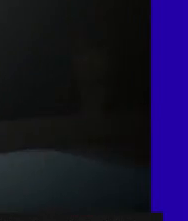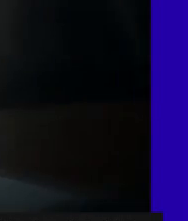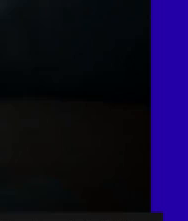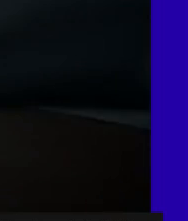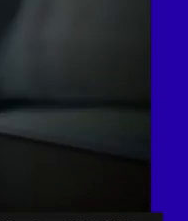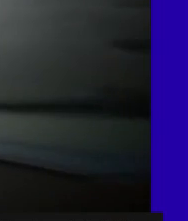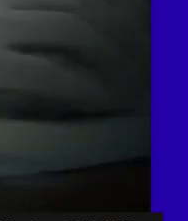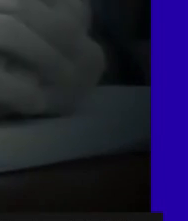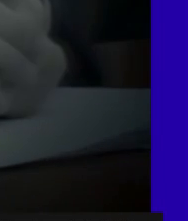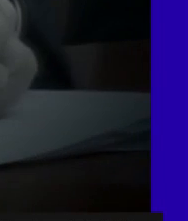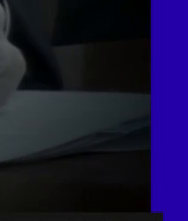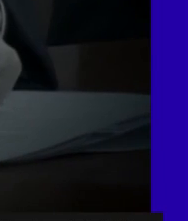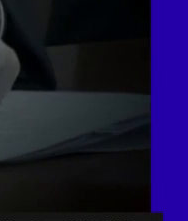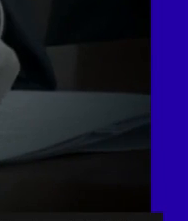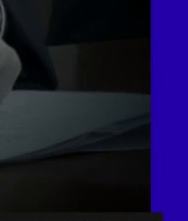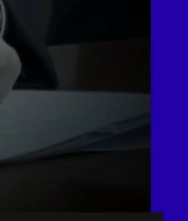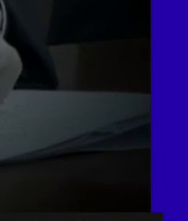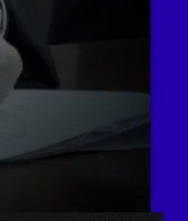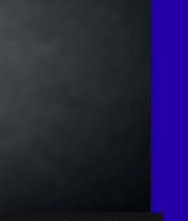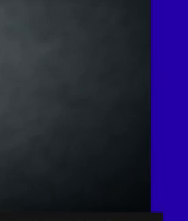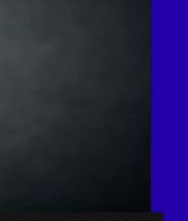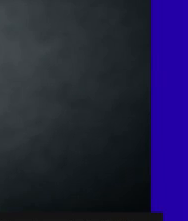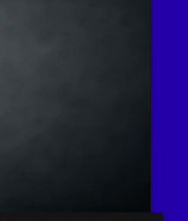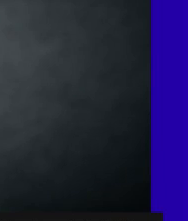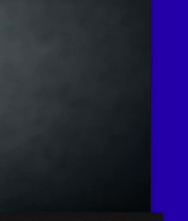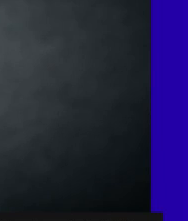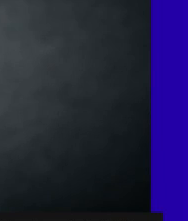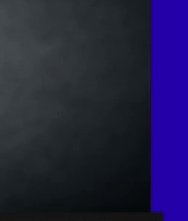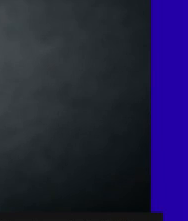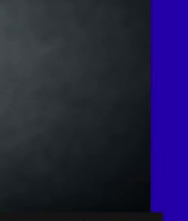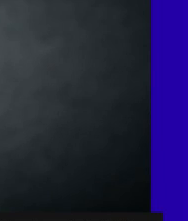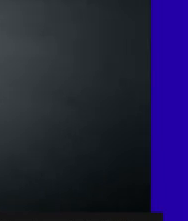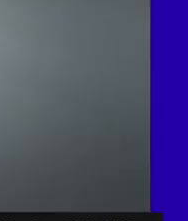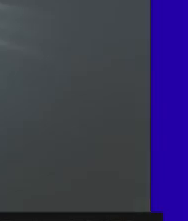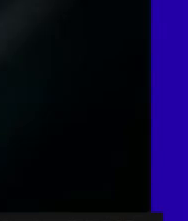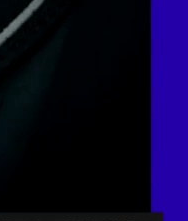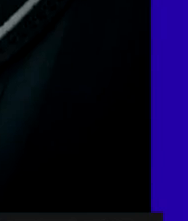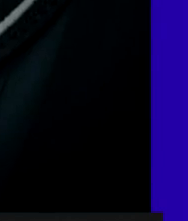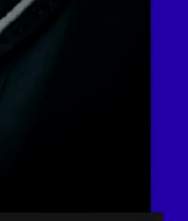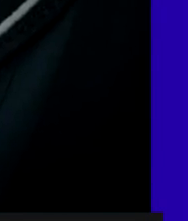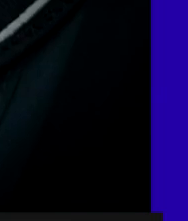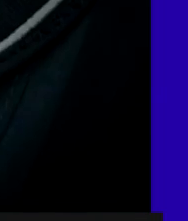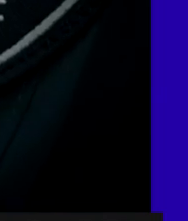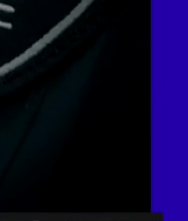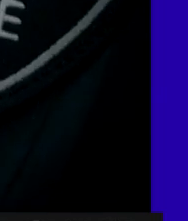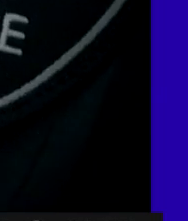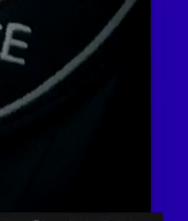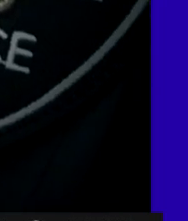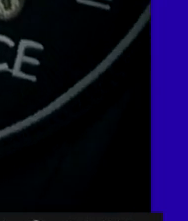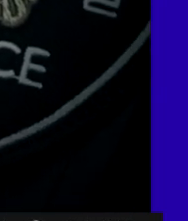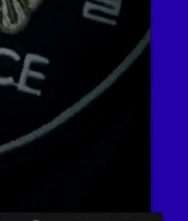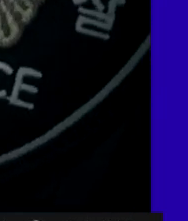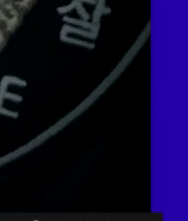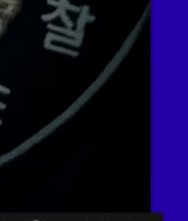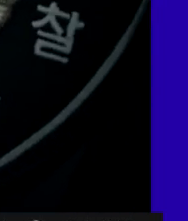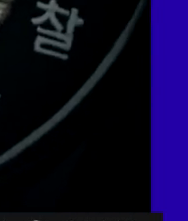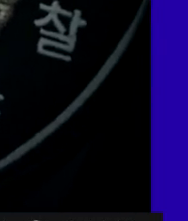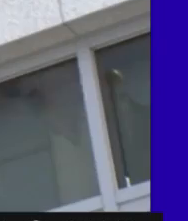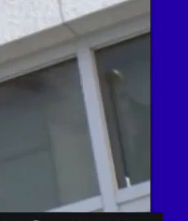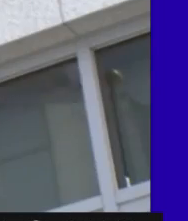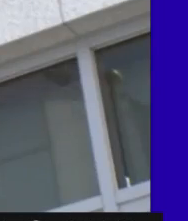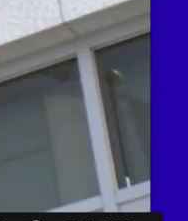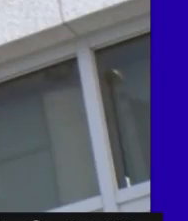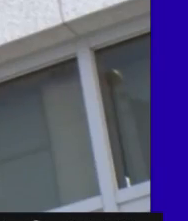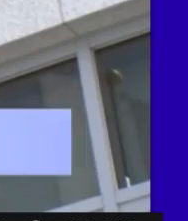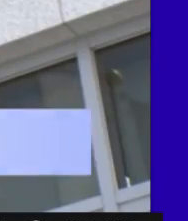탄유 내 외관의 용과 경찰 고위급 a 씨가 만난 걸 알려진 시점은 지난 6월 말과 7월 말 무렵 입니다 a 씨는